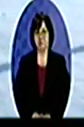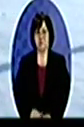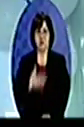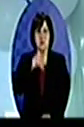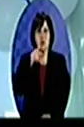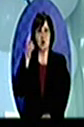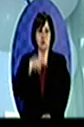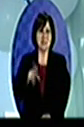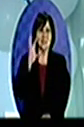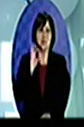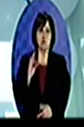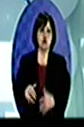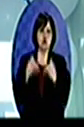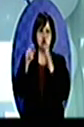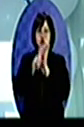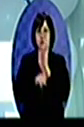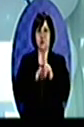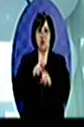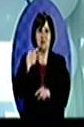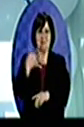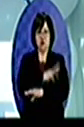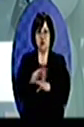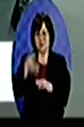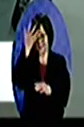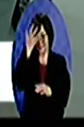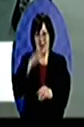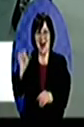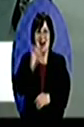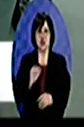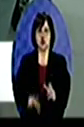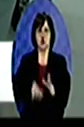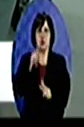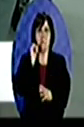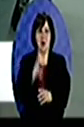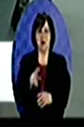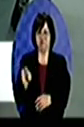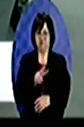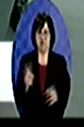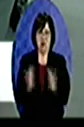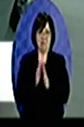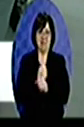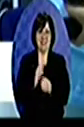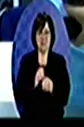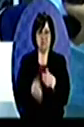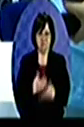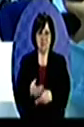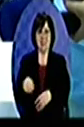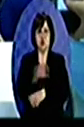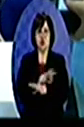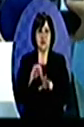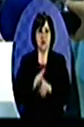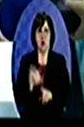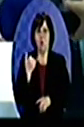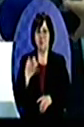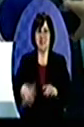Эрүүл мэндийн салбарын хөгжил хөтөлбөрийн 5 дахь төслийг Засгийн газар Азийн хөгжлийн банк хамтран хэрэгжүүлж байгаа юм. За тухайн төслийн хүрээнд